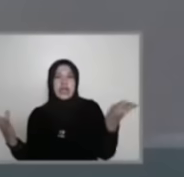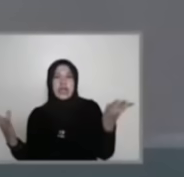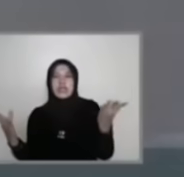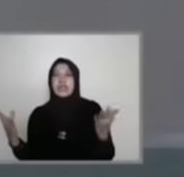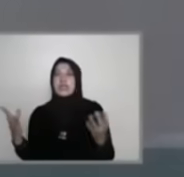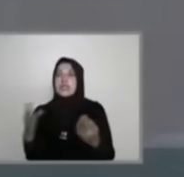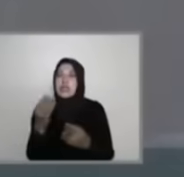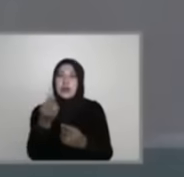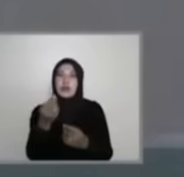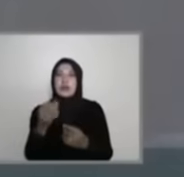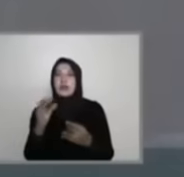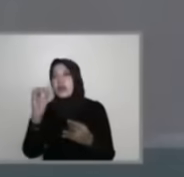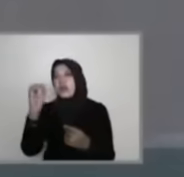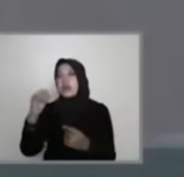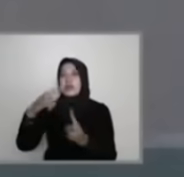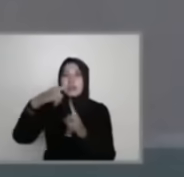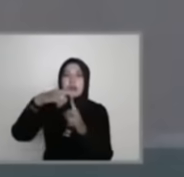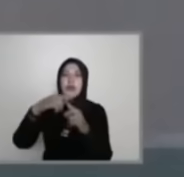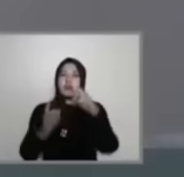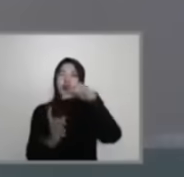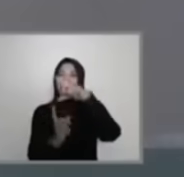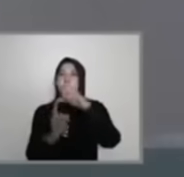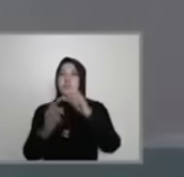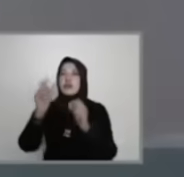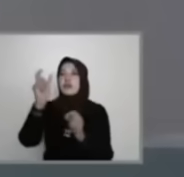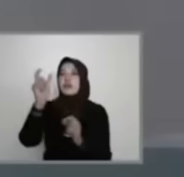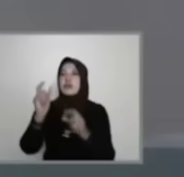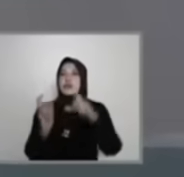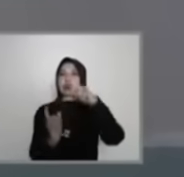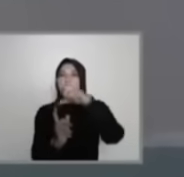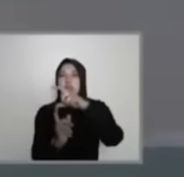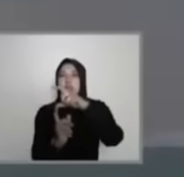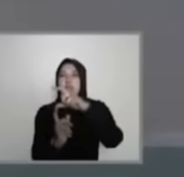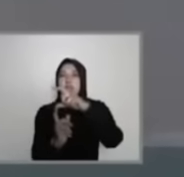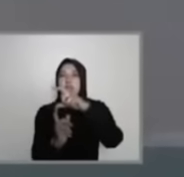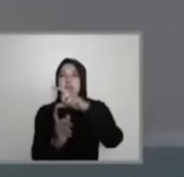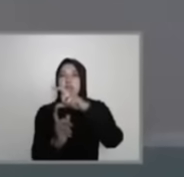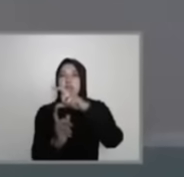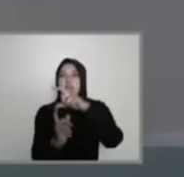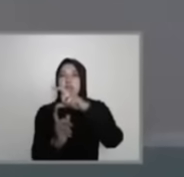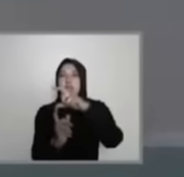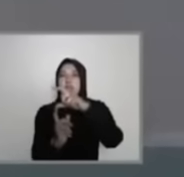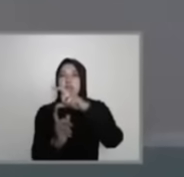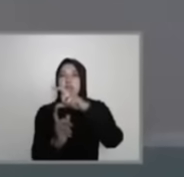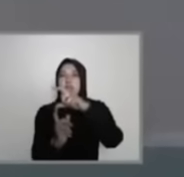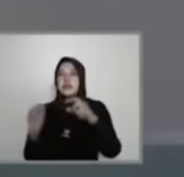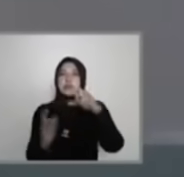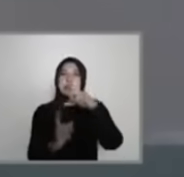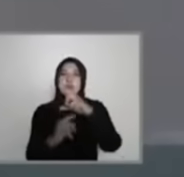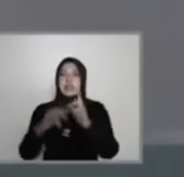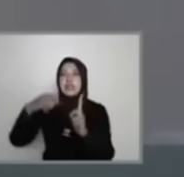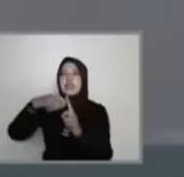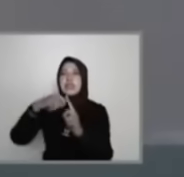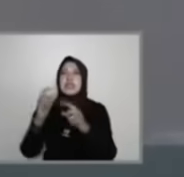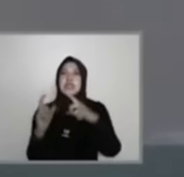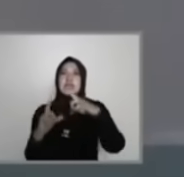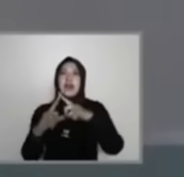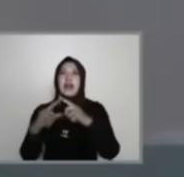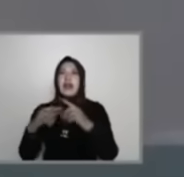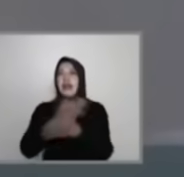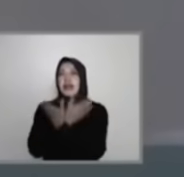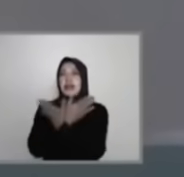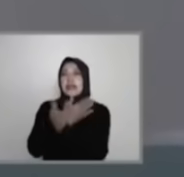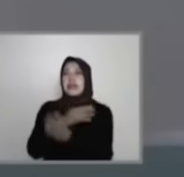dana OSIS agar kemampuan fiskal Aceh tetap terjaga